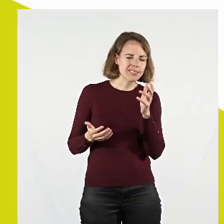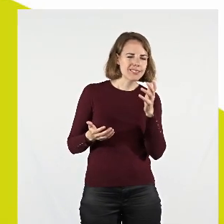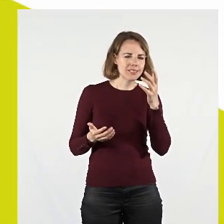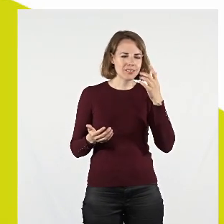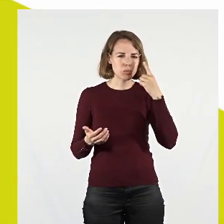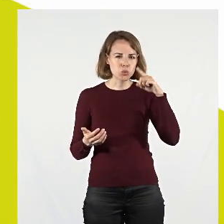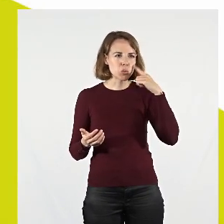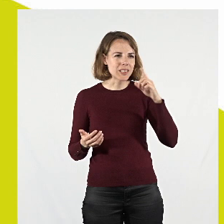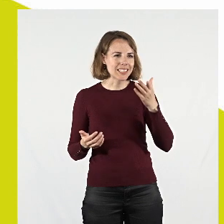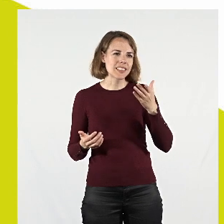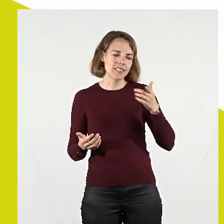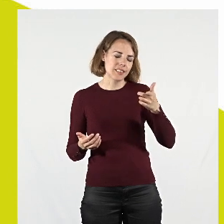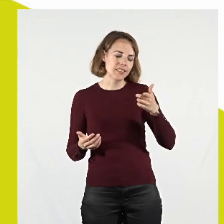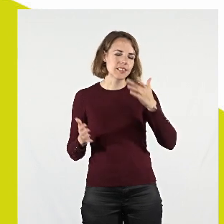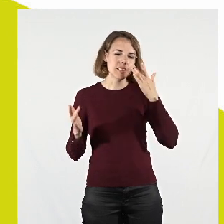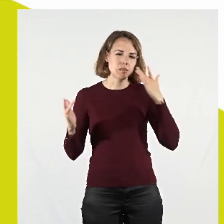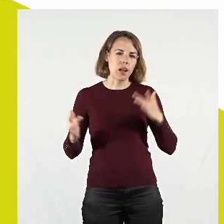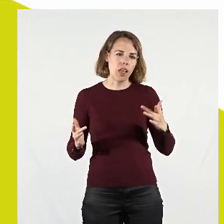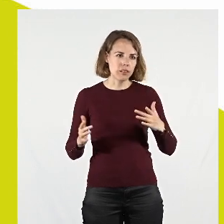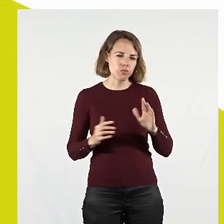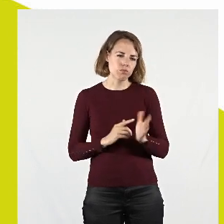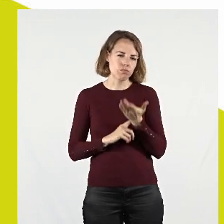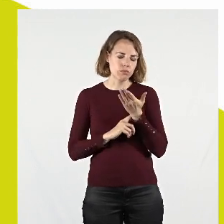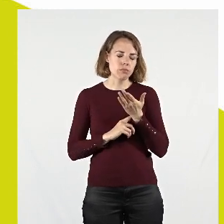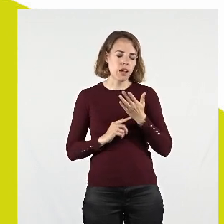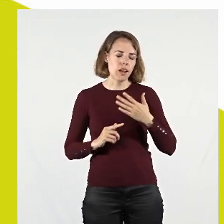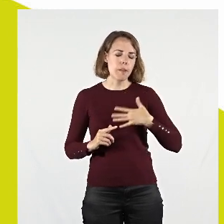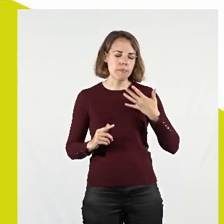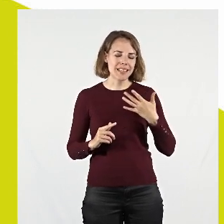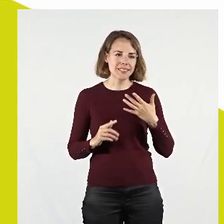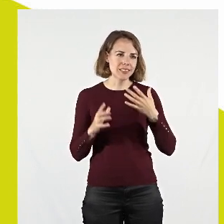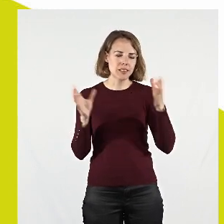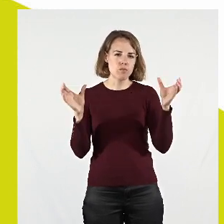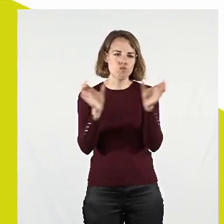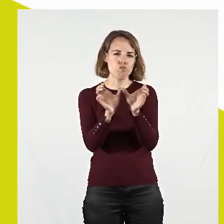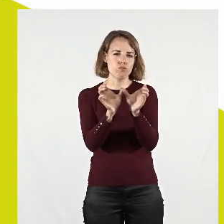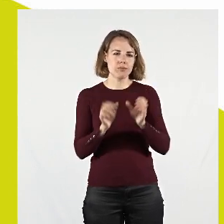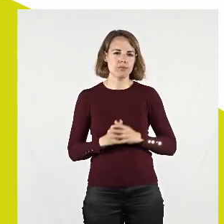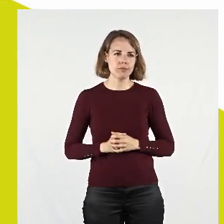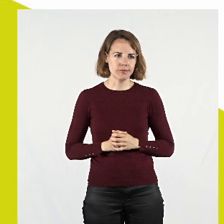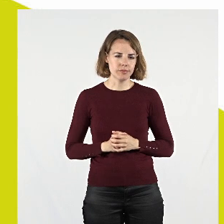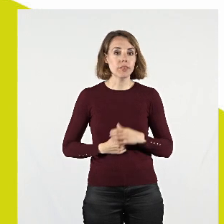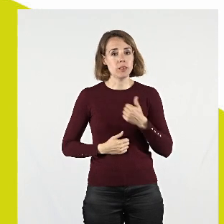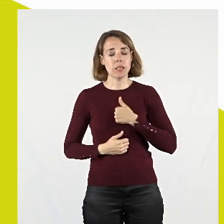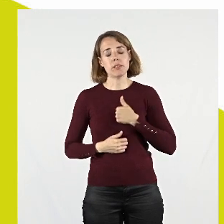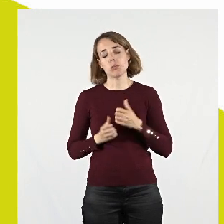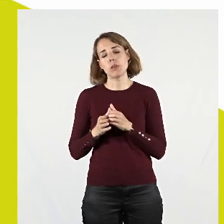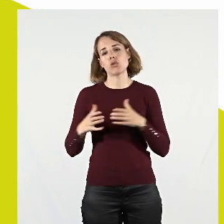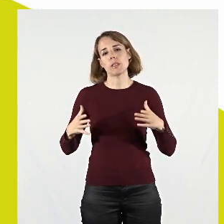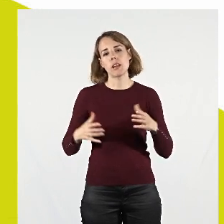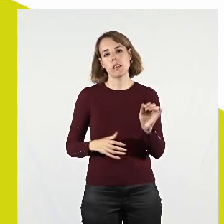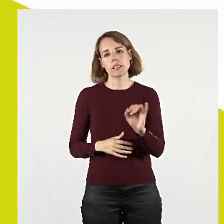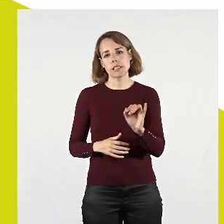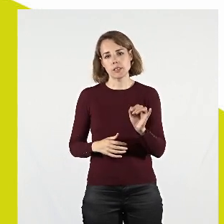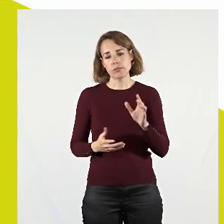services d'iconographie de la Cour des comptes ont su faire, parce que il y a un secteur privé très majoritaire, notamment du fait du secteur du